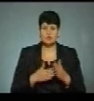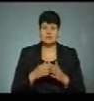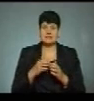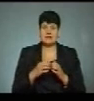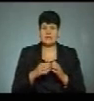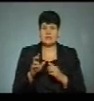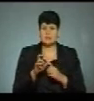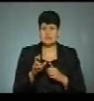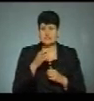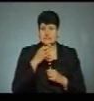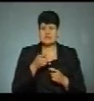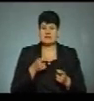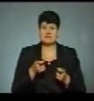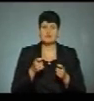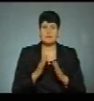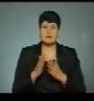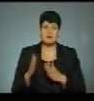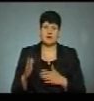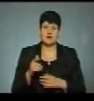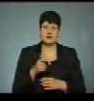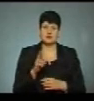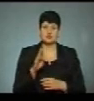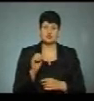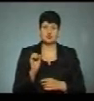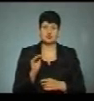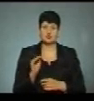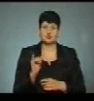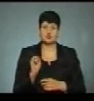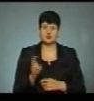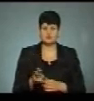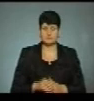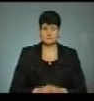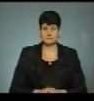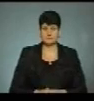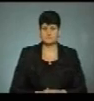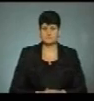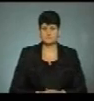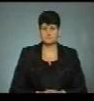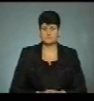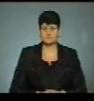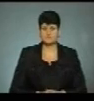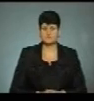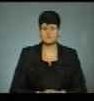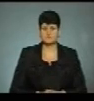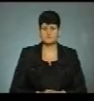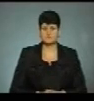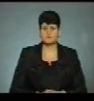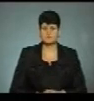березня, повідомила завідувачка бібліотеки Галина Жук. Тарас Бурак, Оксана Галіяш. Новини на Суспільному.